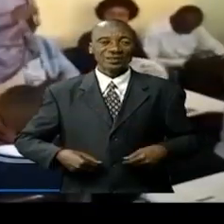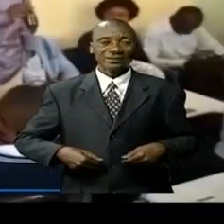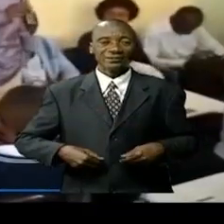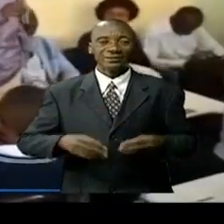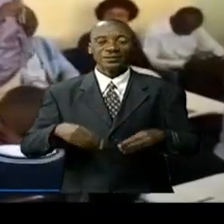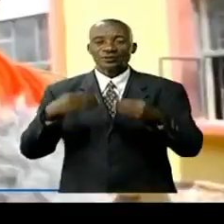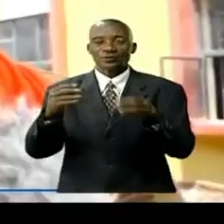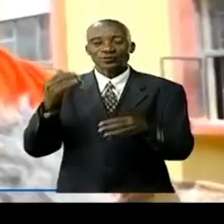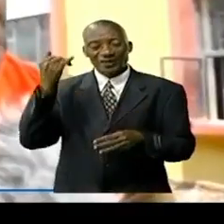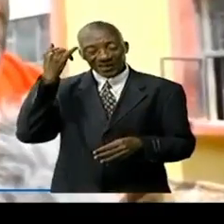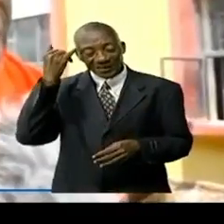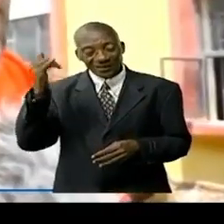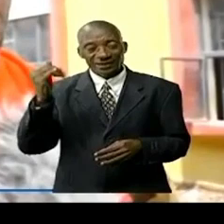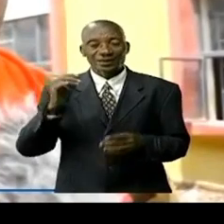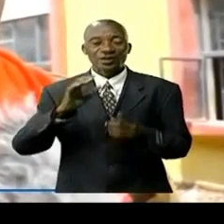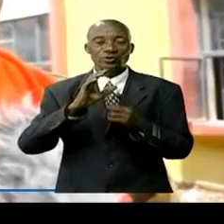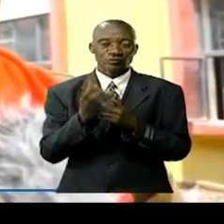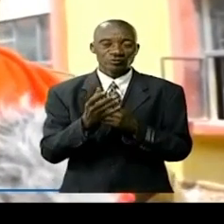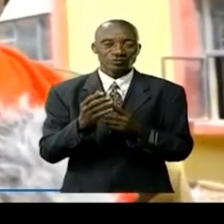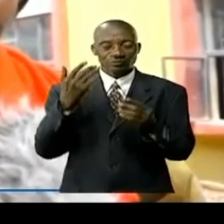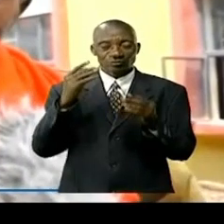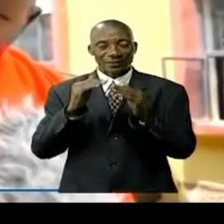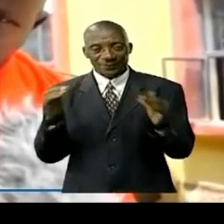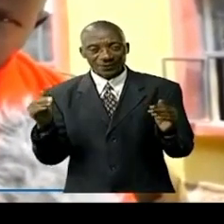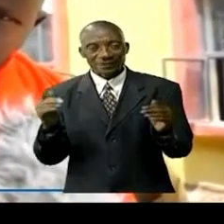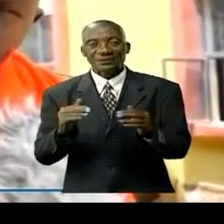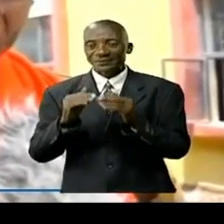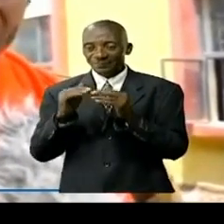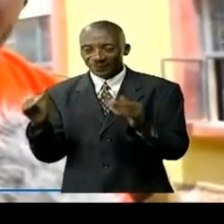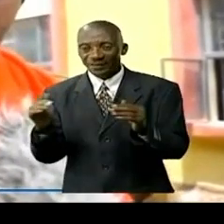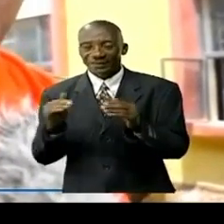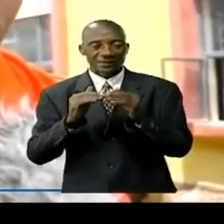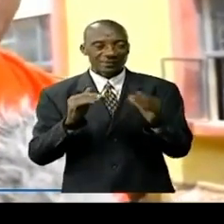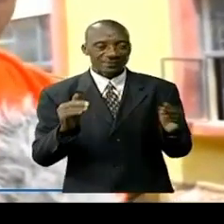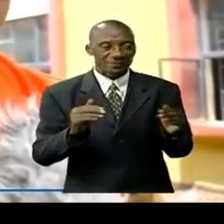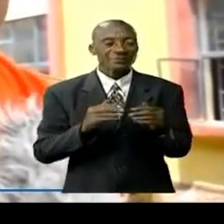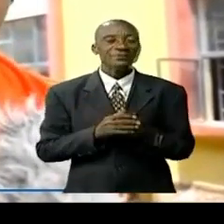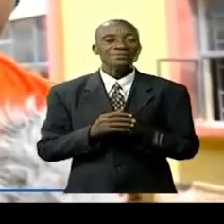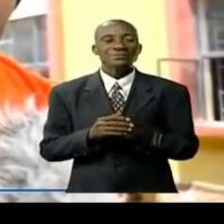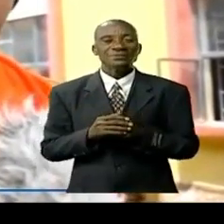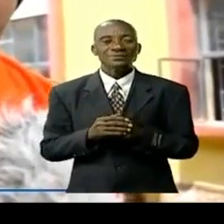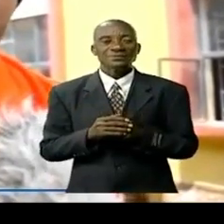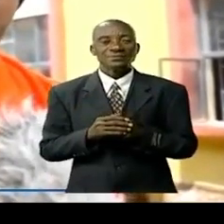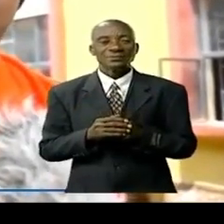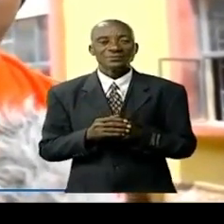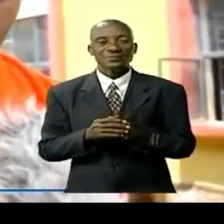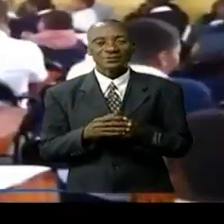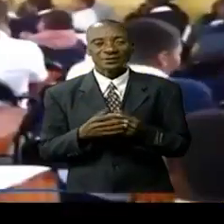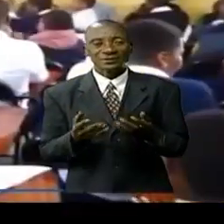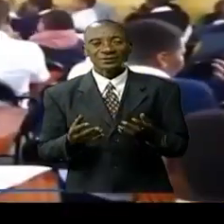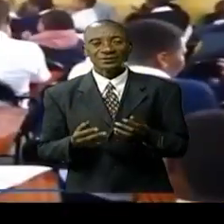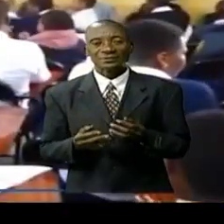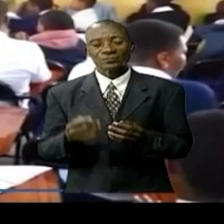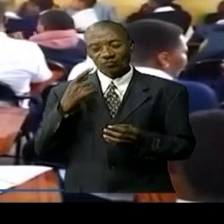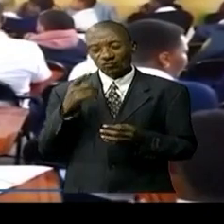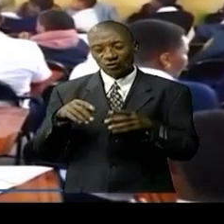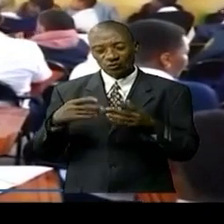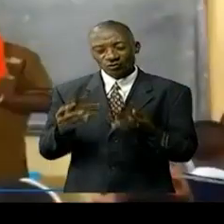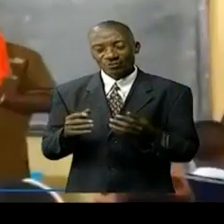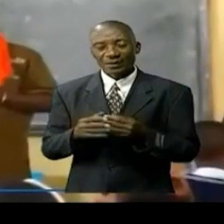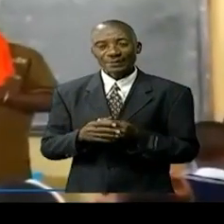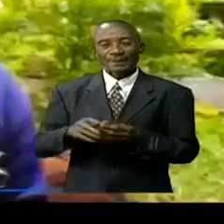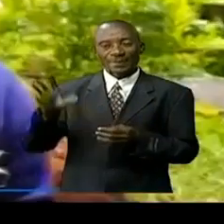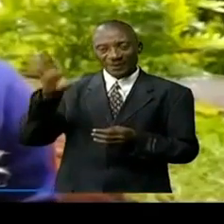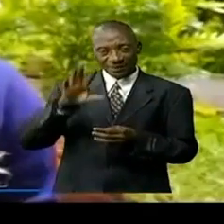versification française, mais également de la manière dont les poètes africains conçoivent la